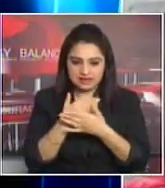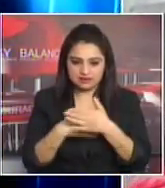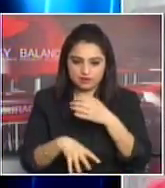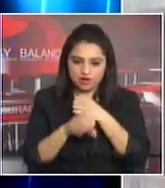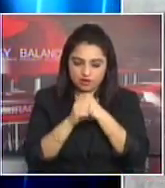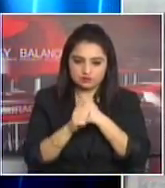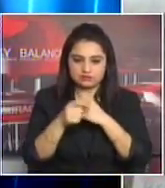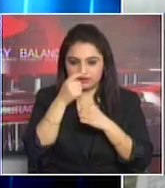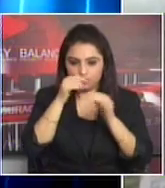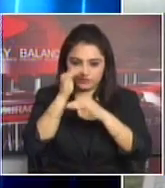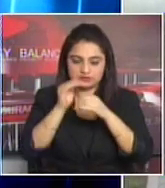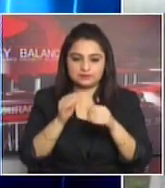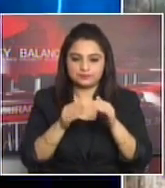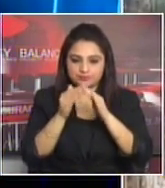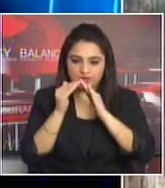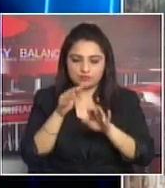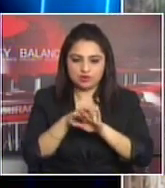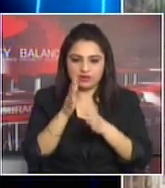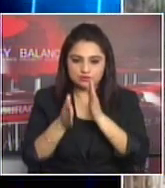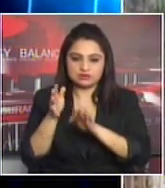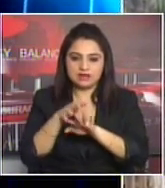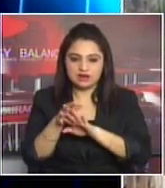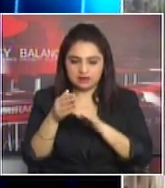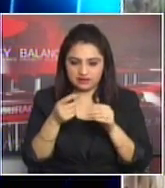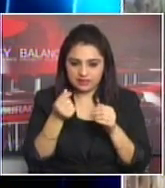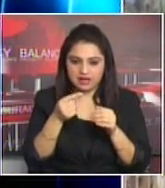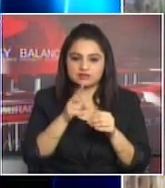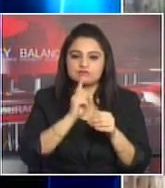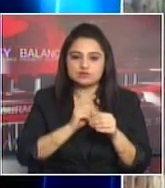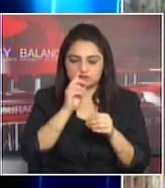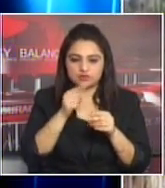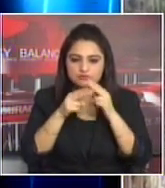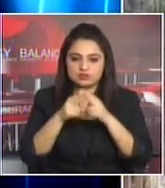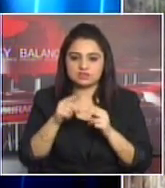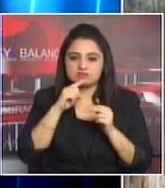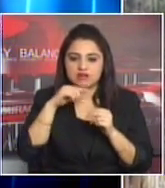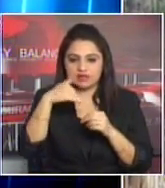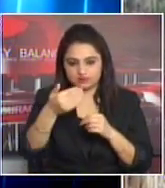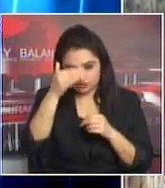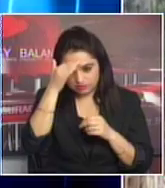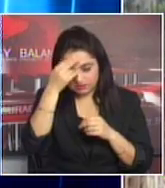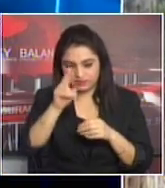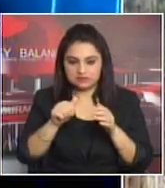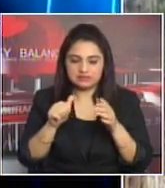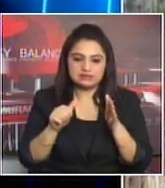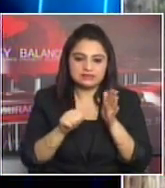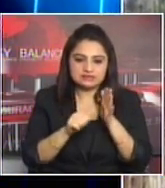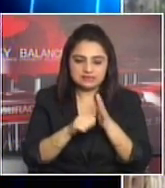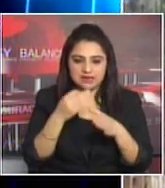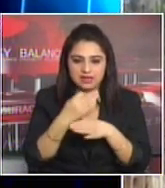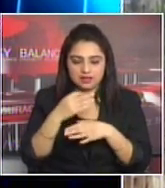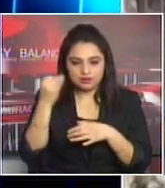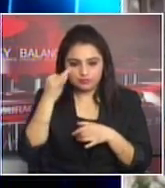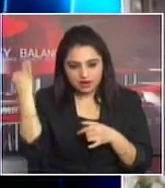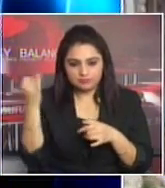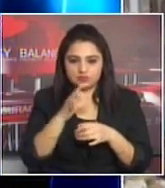गाविस भवनका क्रमागत योजनाका लागि चालु आर्थिक वर्षमा बजेट नआएपछि समस्या भएको जिल्ला प्राविधिक कार्यालयले